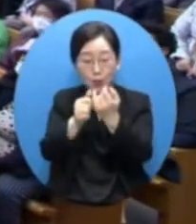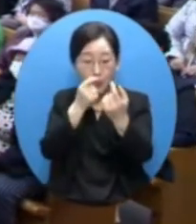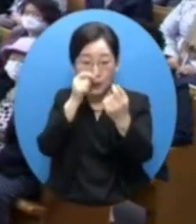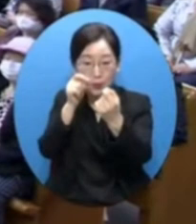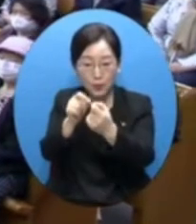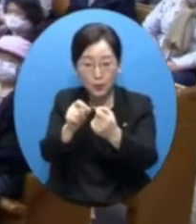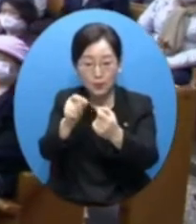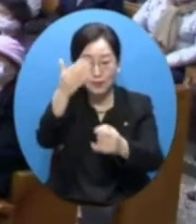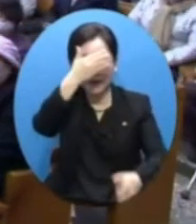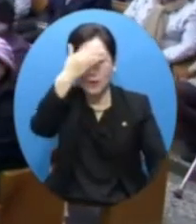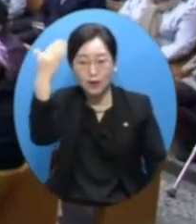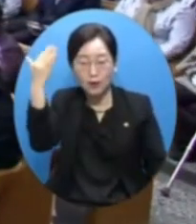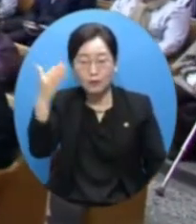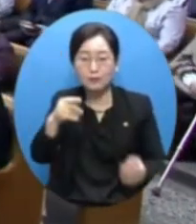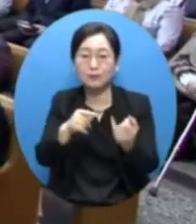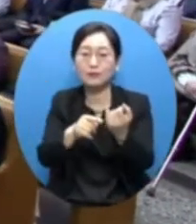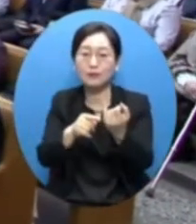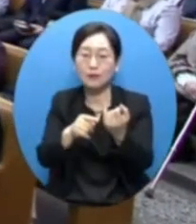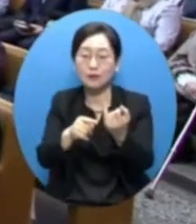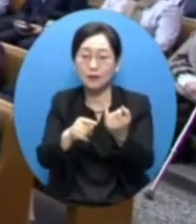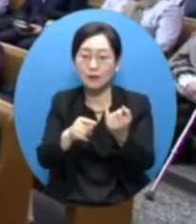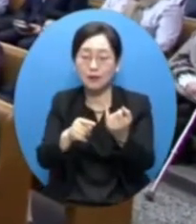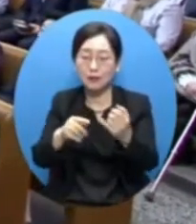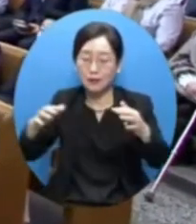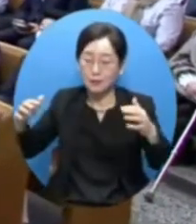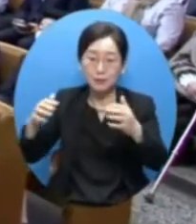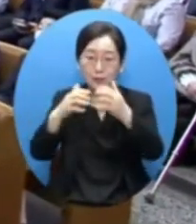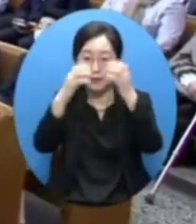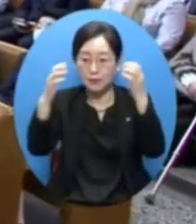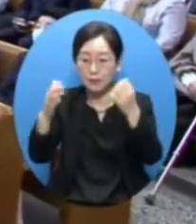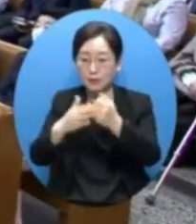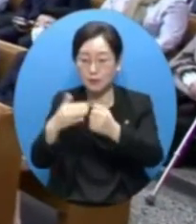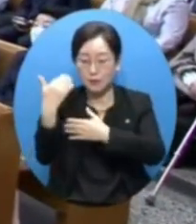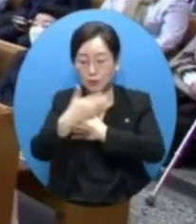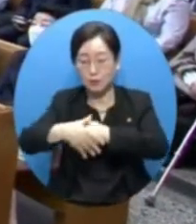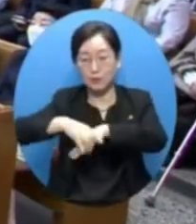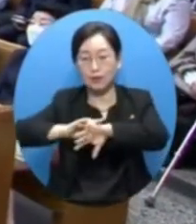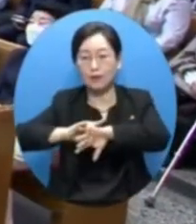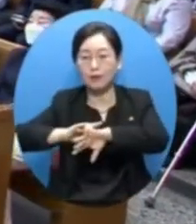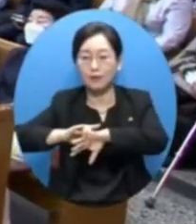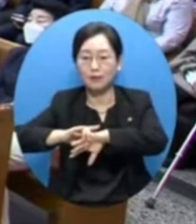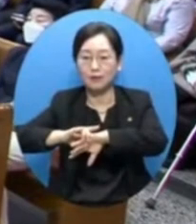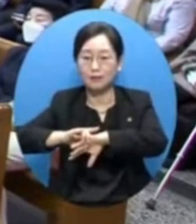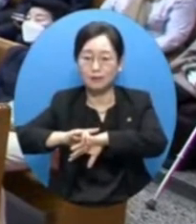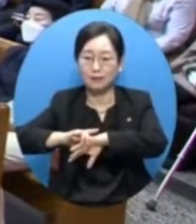젊은 자매가 교통사고로 온몸이 마비가 되고 불구가 됐으니